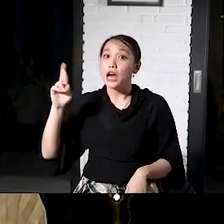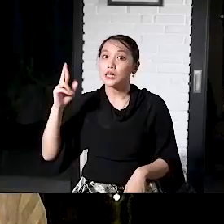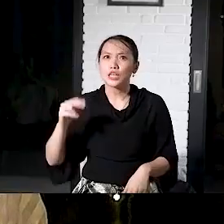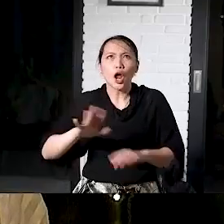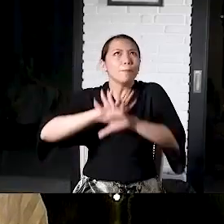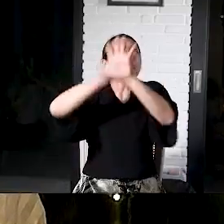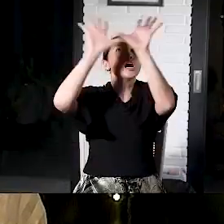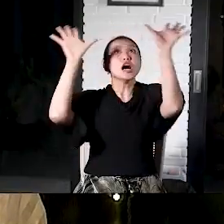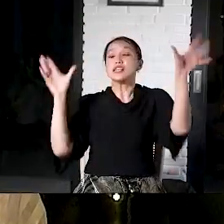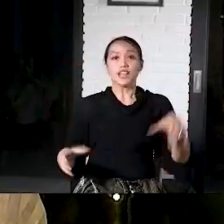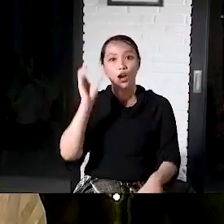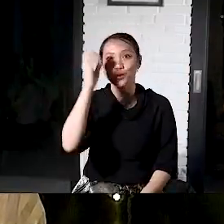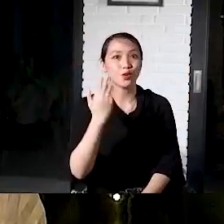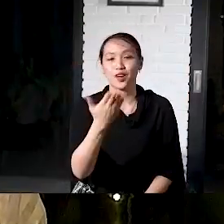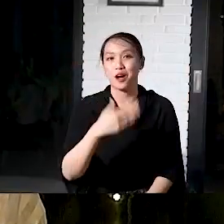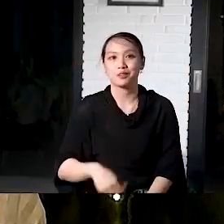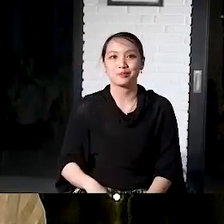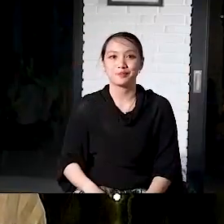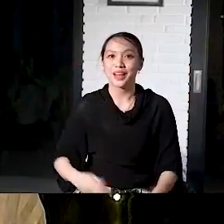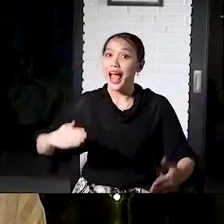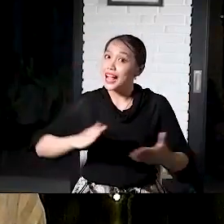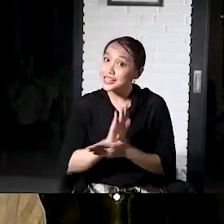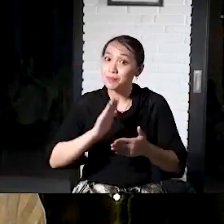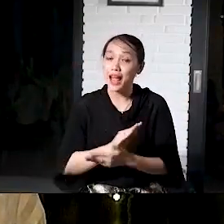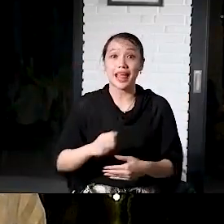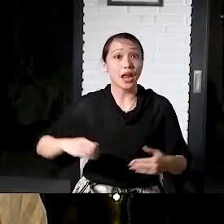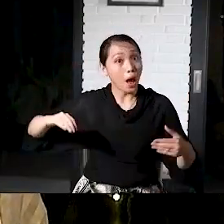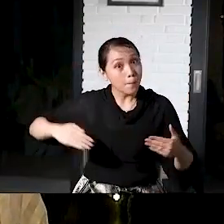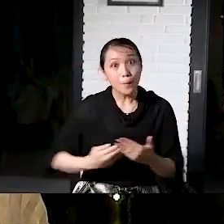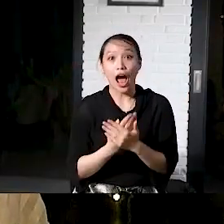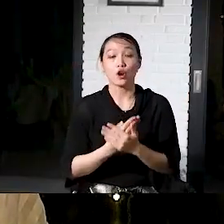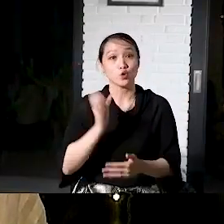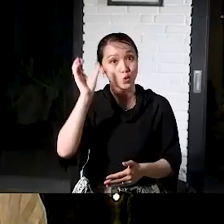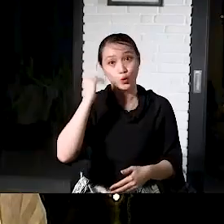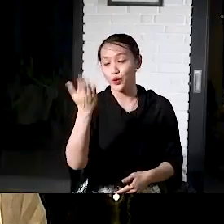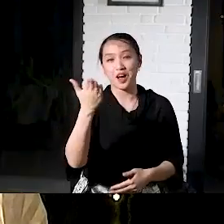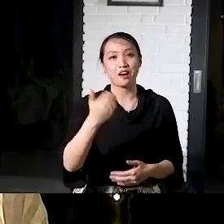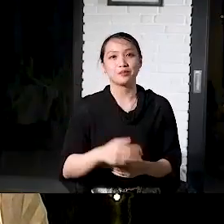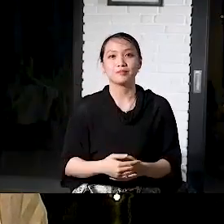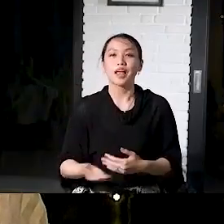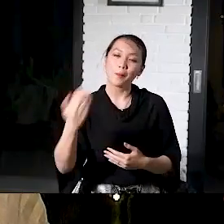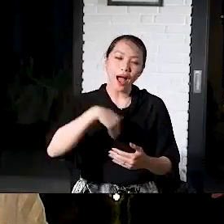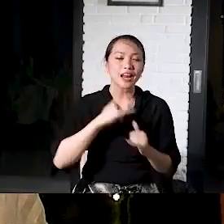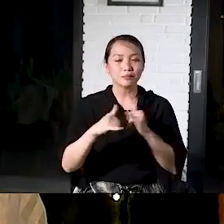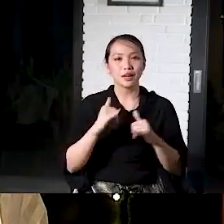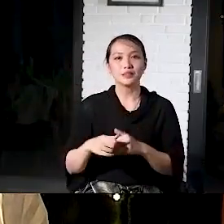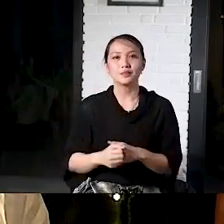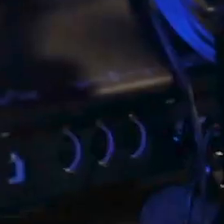使用你的生命 biar ini menjadi kesempatan yang baru bagi engkau.Mari kita bersama-sama menyanyikan lagu